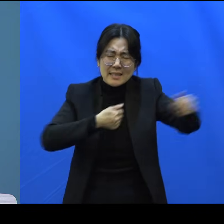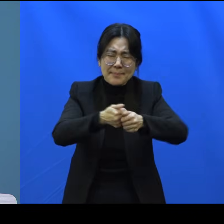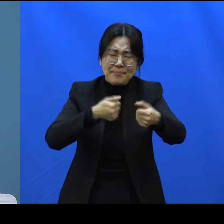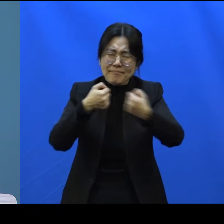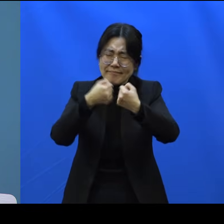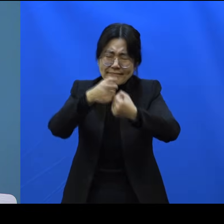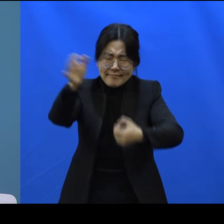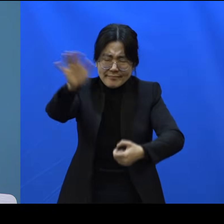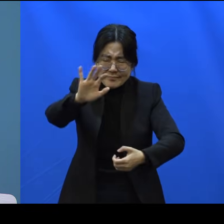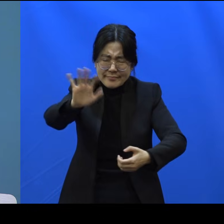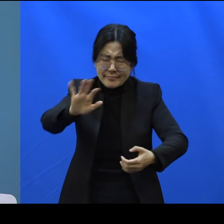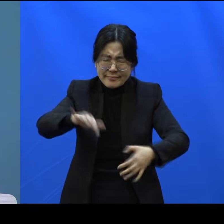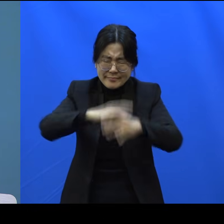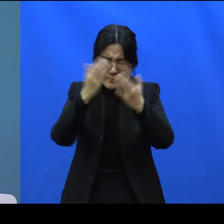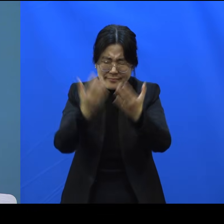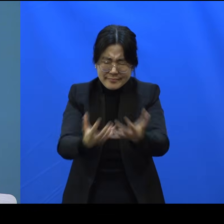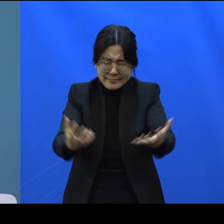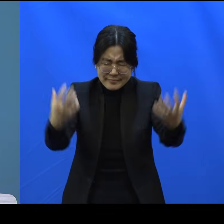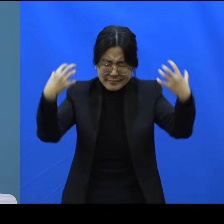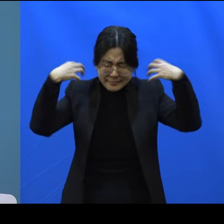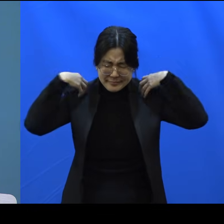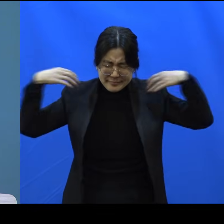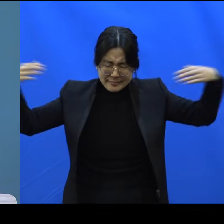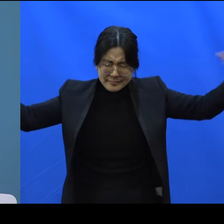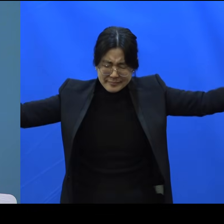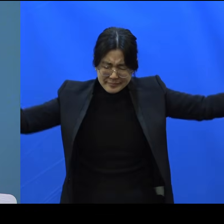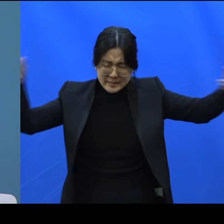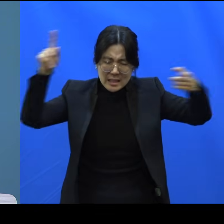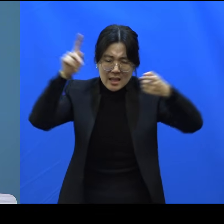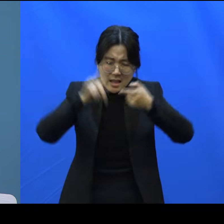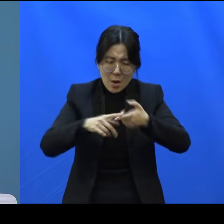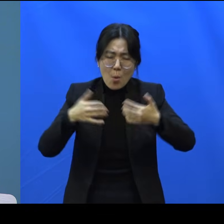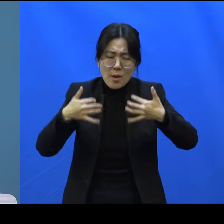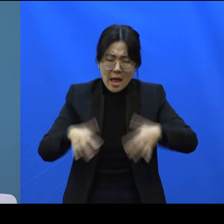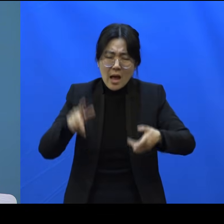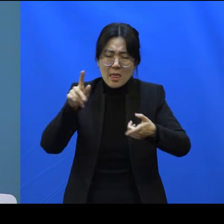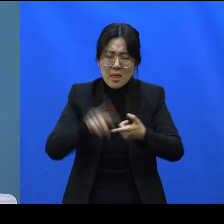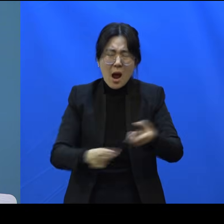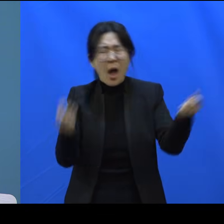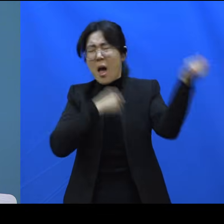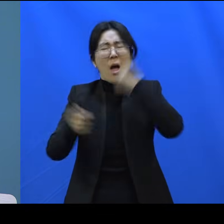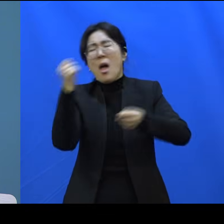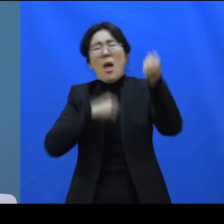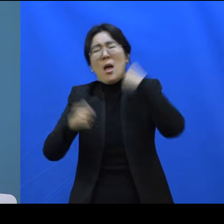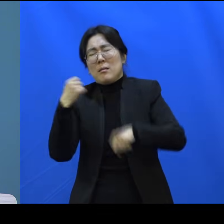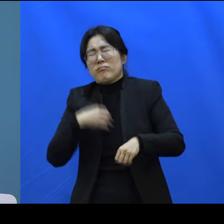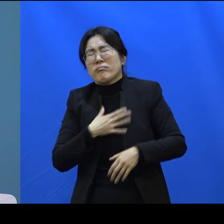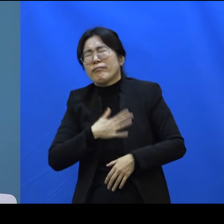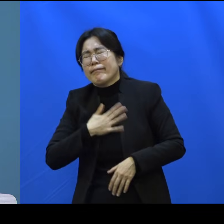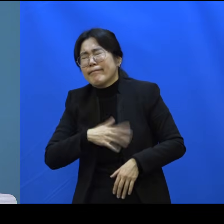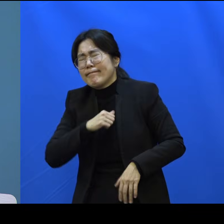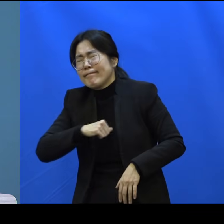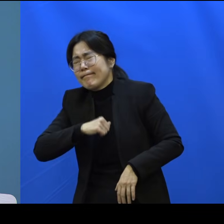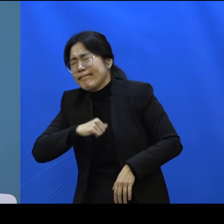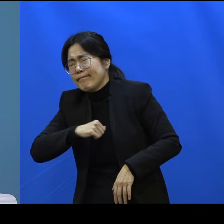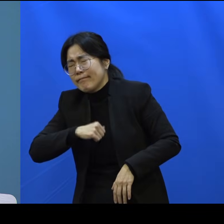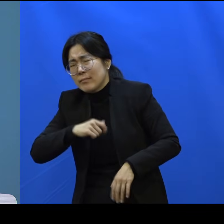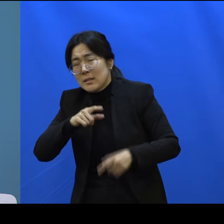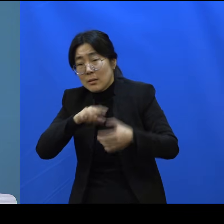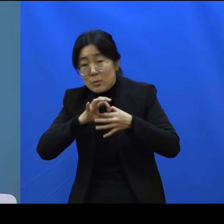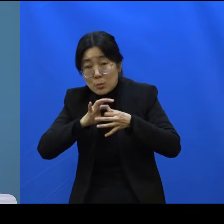십자가는 하나님의 구원의 방식이에요. 구원의 방식일 뿐만 아니라 십자가는 우리 하나님께서 일하시는